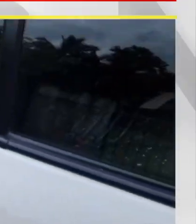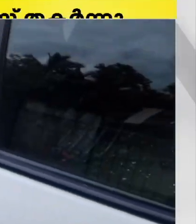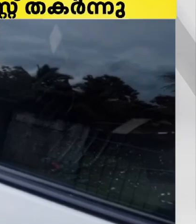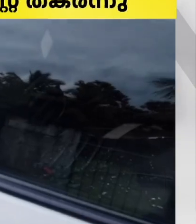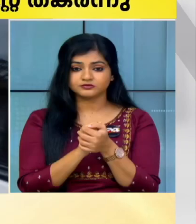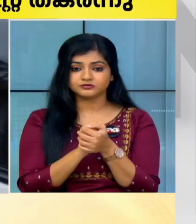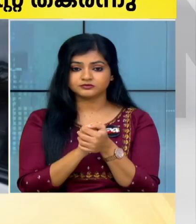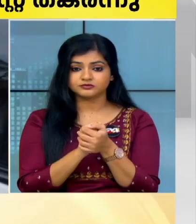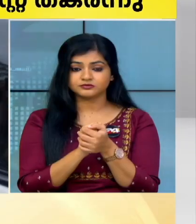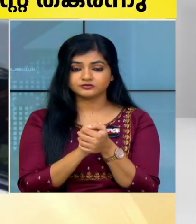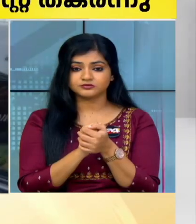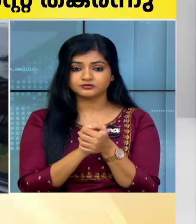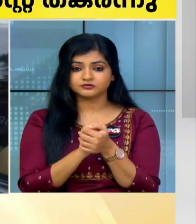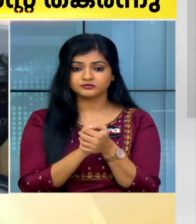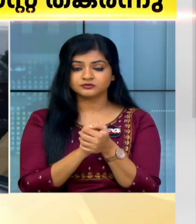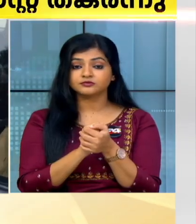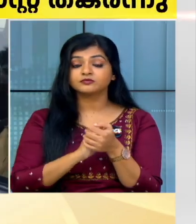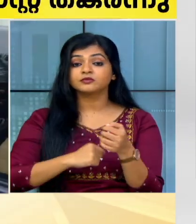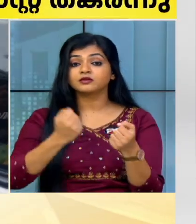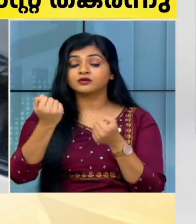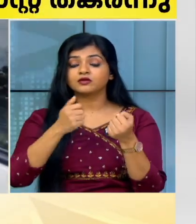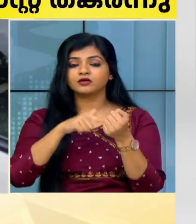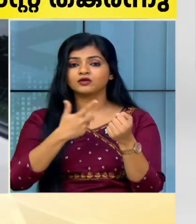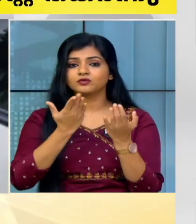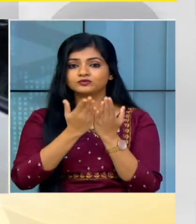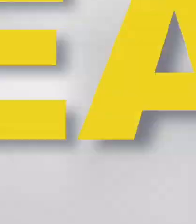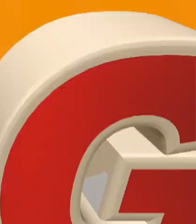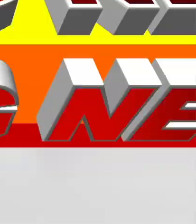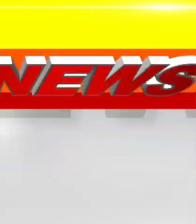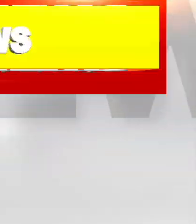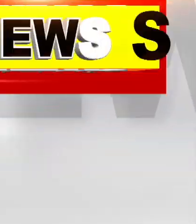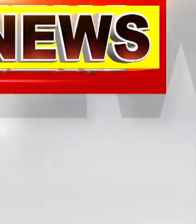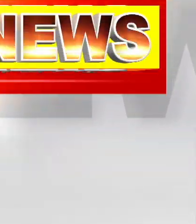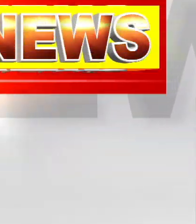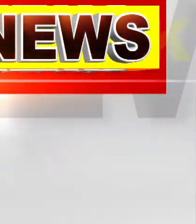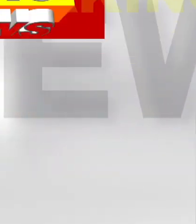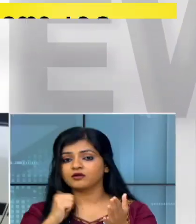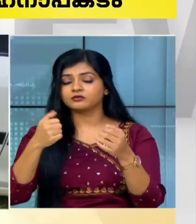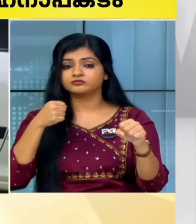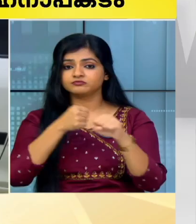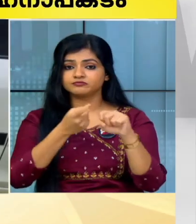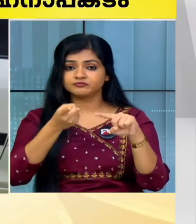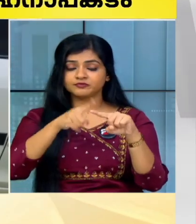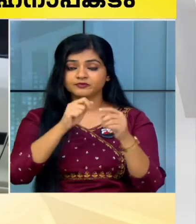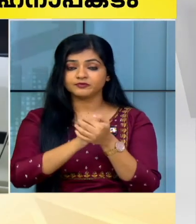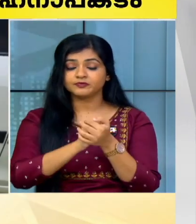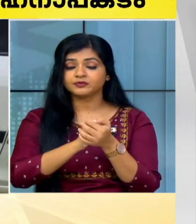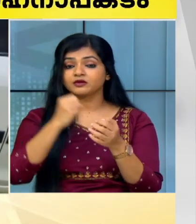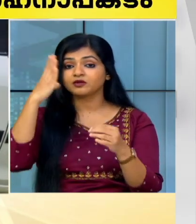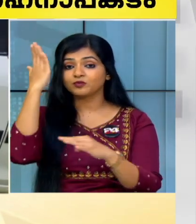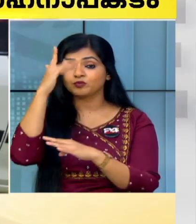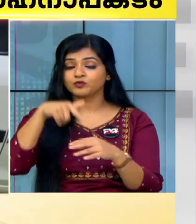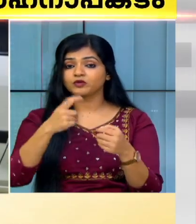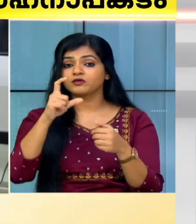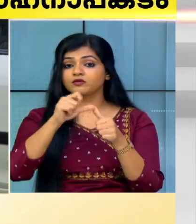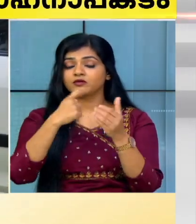വാഹനാപകടം ഉണ്ടാകുന്നത്. ഈ വാഹനാപകടം ഒരു ഡ്രൈവിംഗ് സ്കൂളിന്റെ കാറാണെന്നാണ് നമ്മൾ മനസ്സിലാക്കുന്നത്. മറ്റൊരു കാറുമായി കൂട്ടിയിടിക്കുകയായിരുന്നു. ശേഷം അവിടുത്തെ ഒരു വൈദ്യുതി പോസ്റ്റിലേക്ക് അടക്കം ഈ